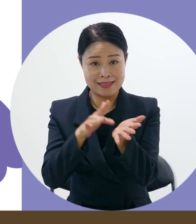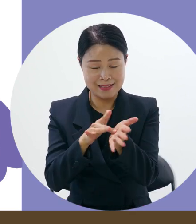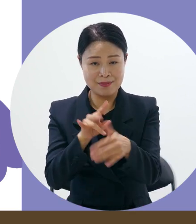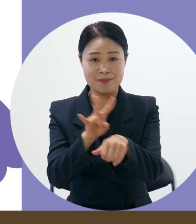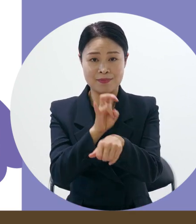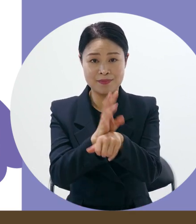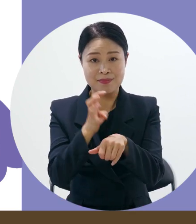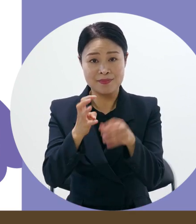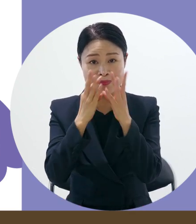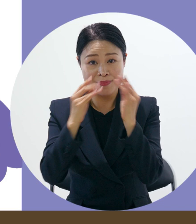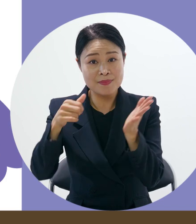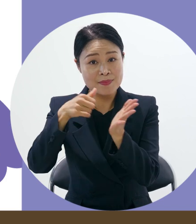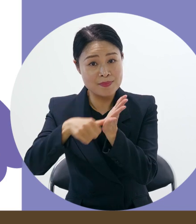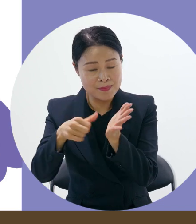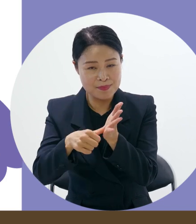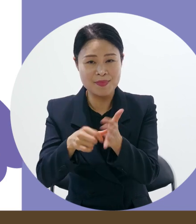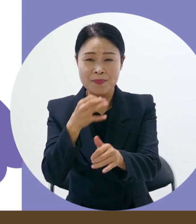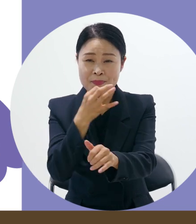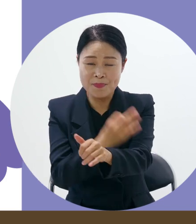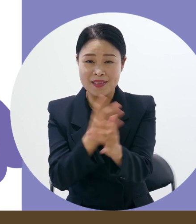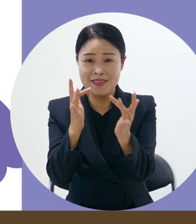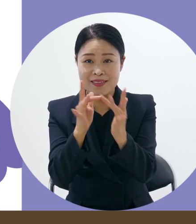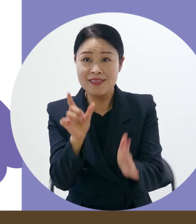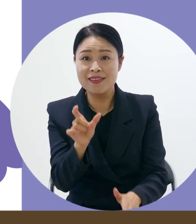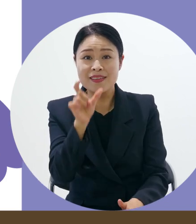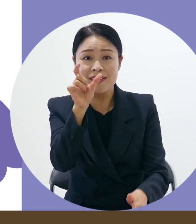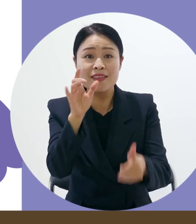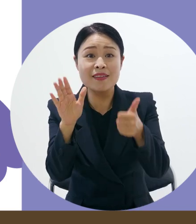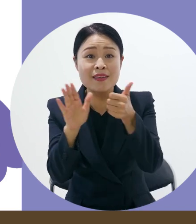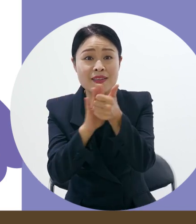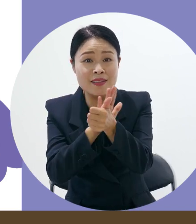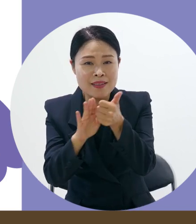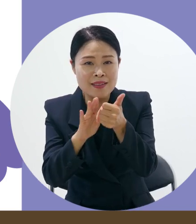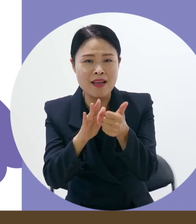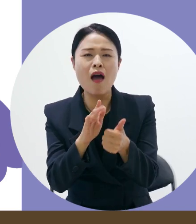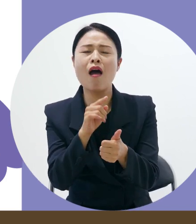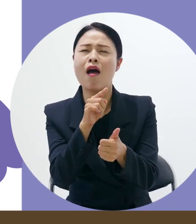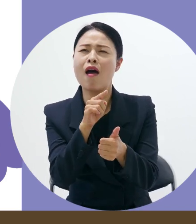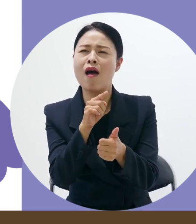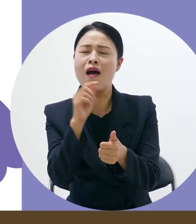알아두면 편리한 의약외품 간편 검색 서비스.